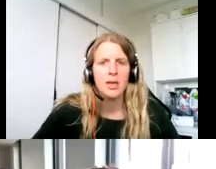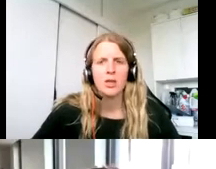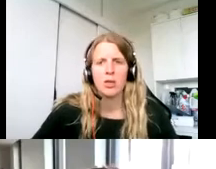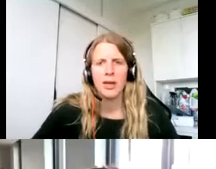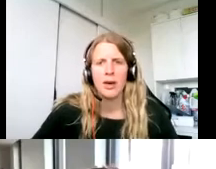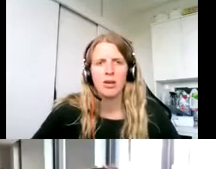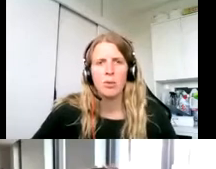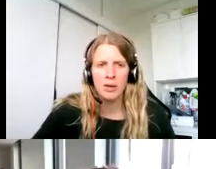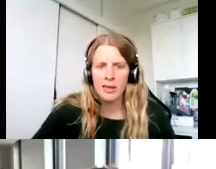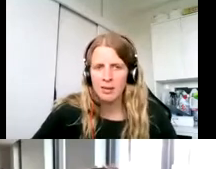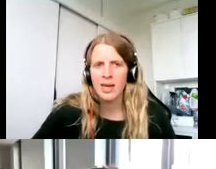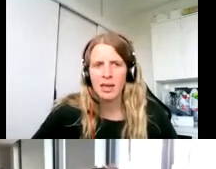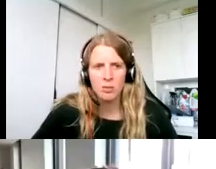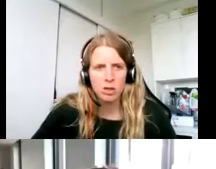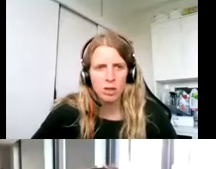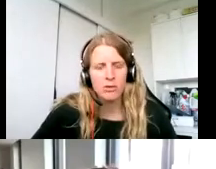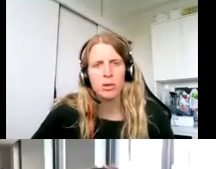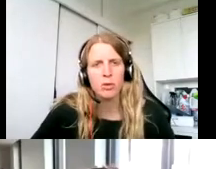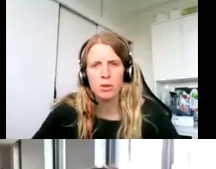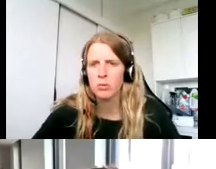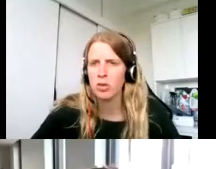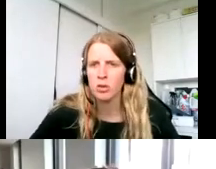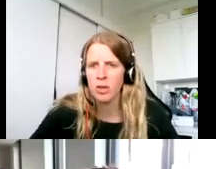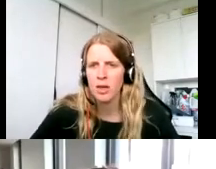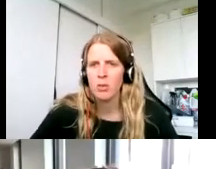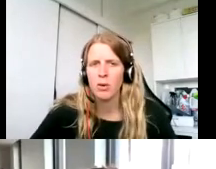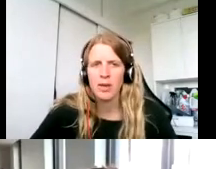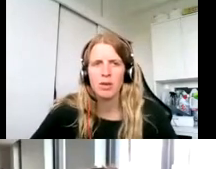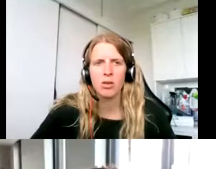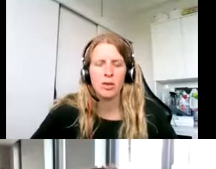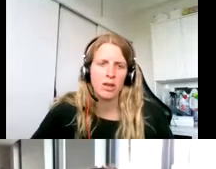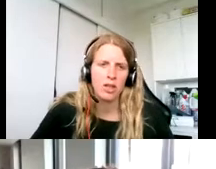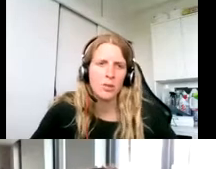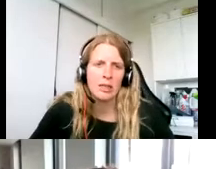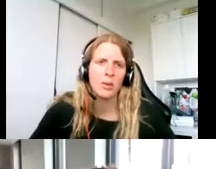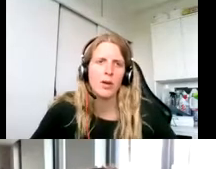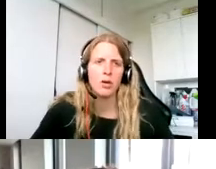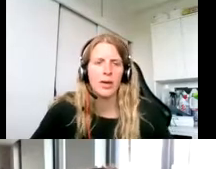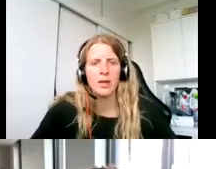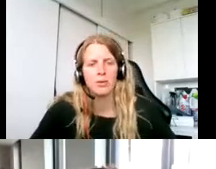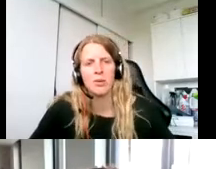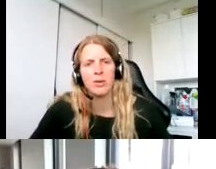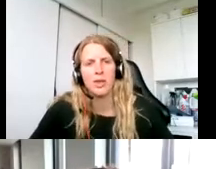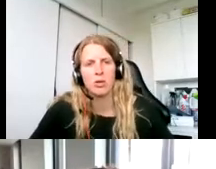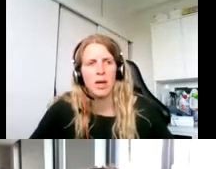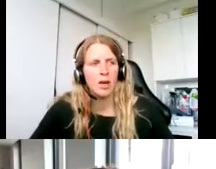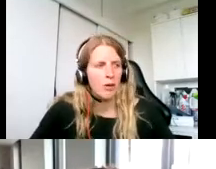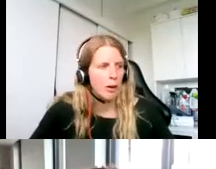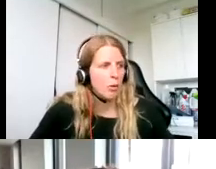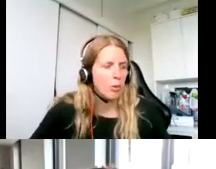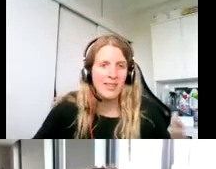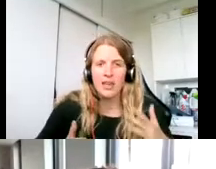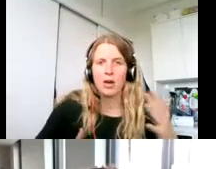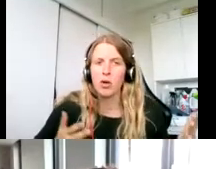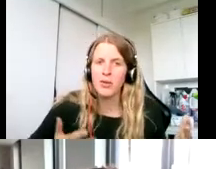noodprocedure, zodat er eigenlijk een bubbel niet direct moet sluiten van 100 personen wanneer corona uitbreekt. Omdat wij ook ergens wel met VRS ook